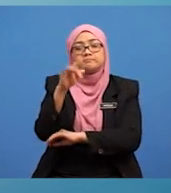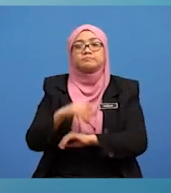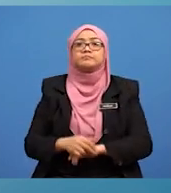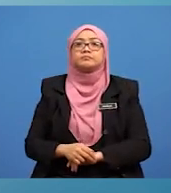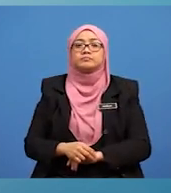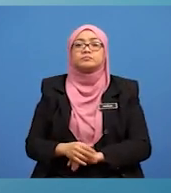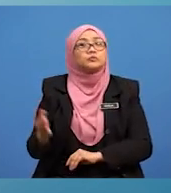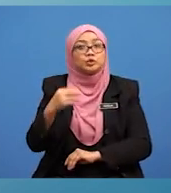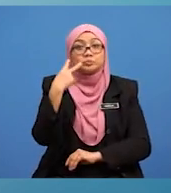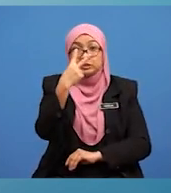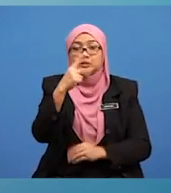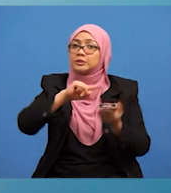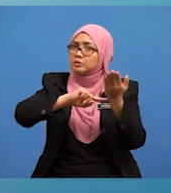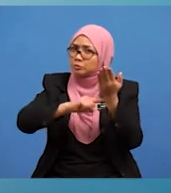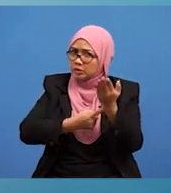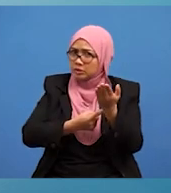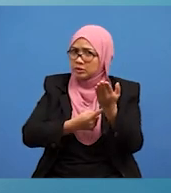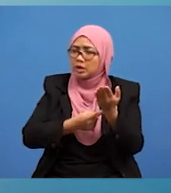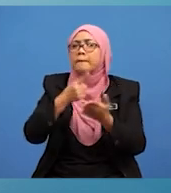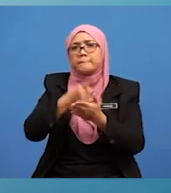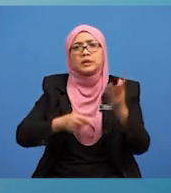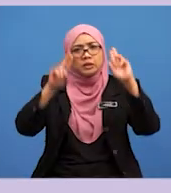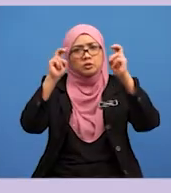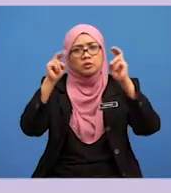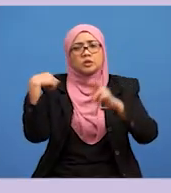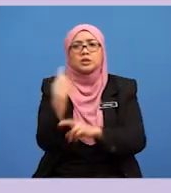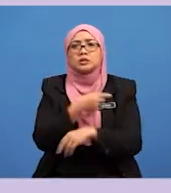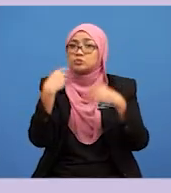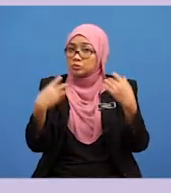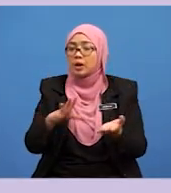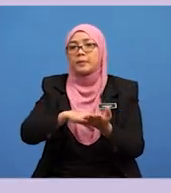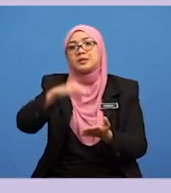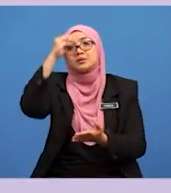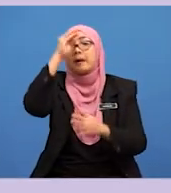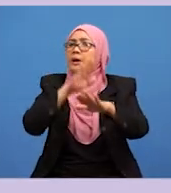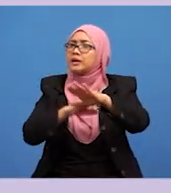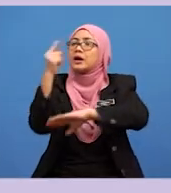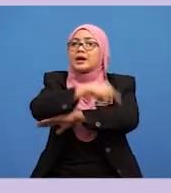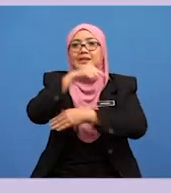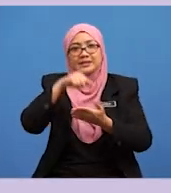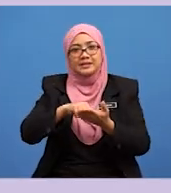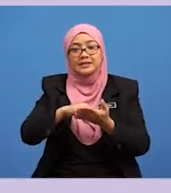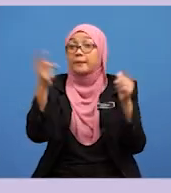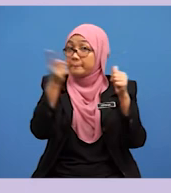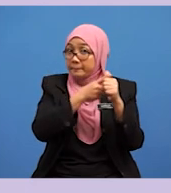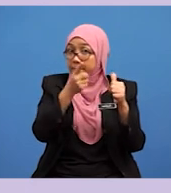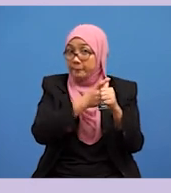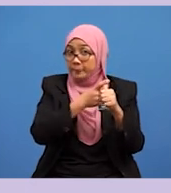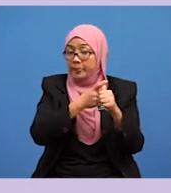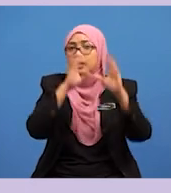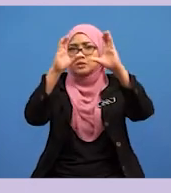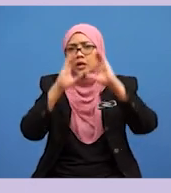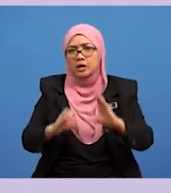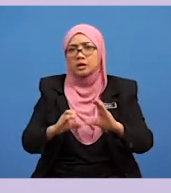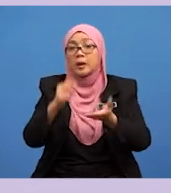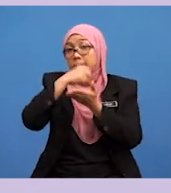imbas kembali topik yang telah kita pelajari hari ini. Apa yang telah kita pelajari hari ini? Yang pertama,